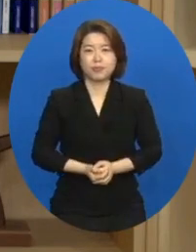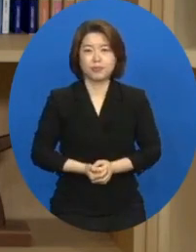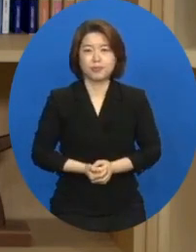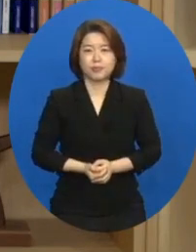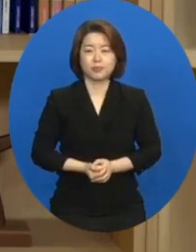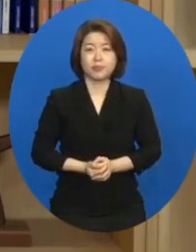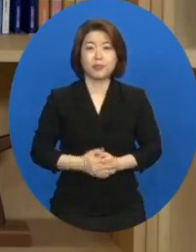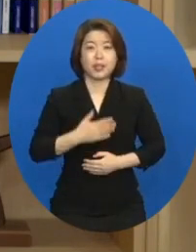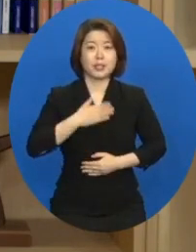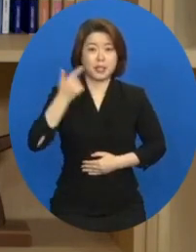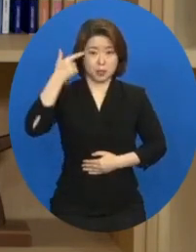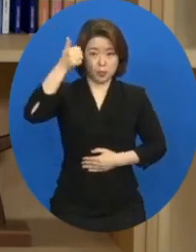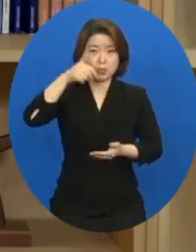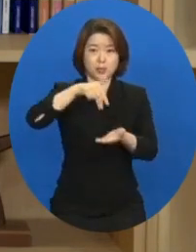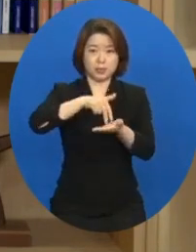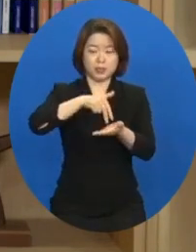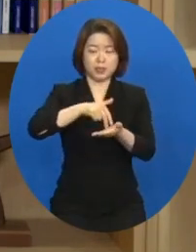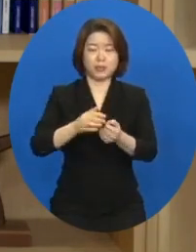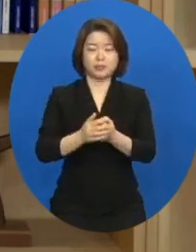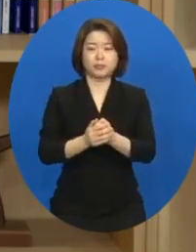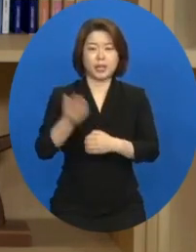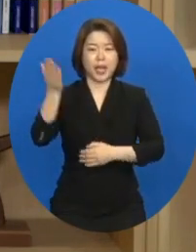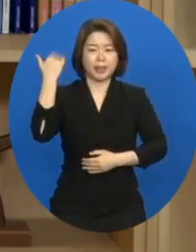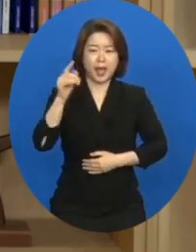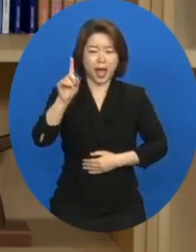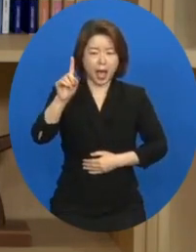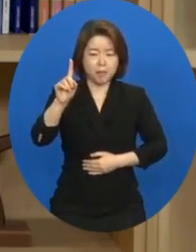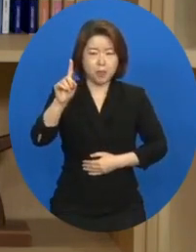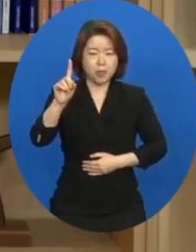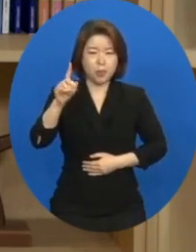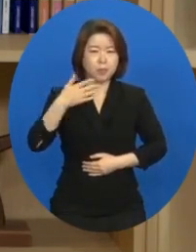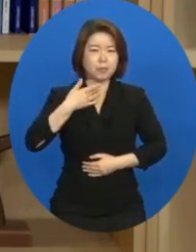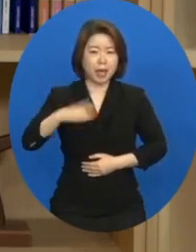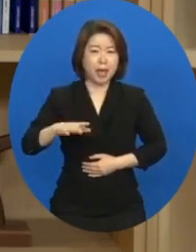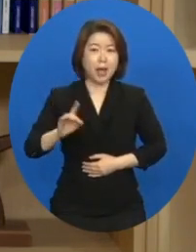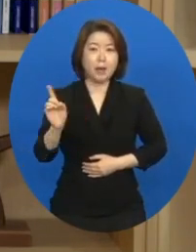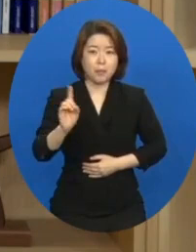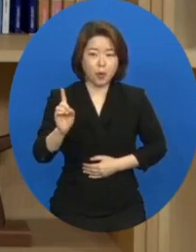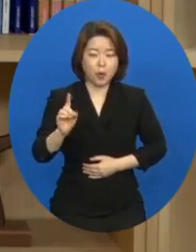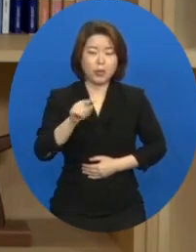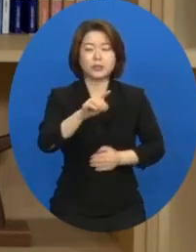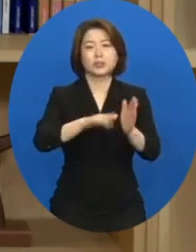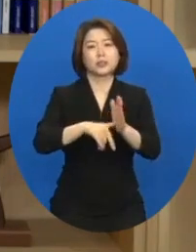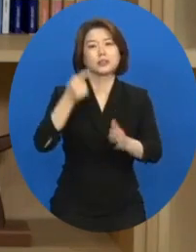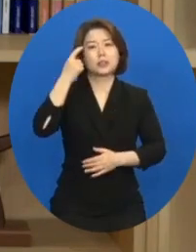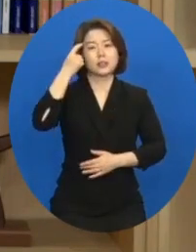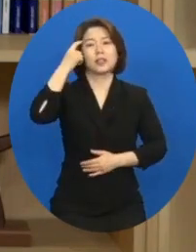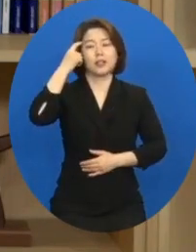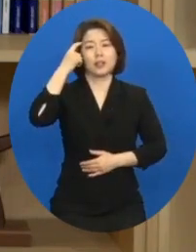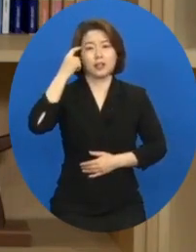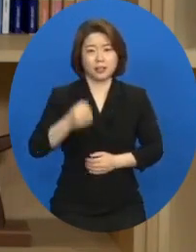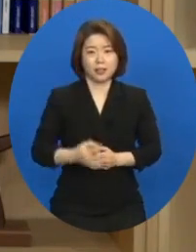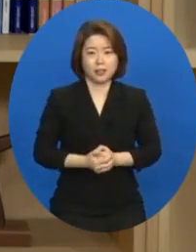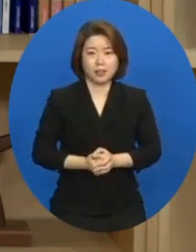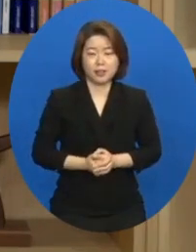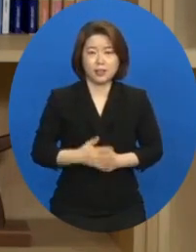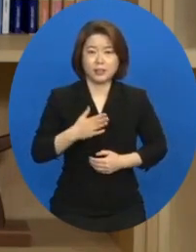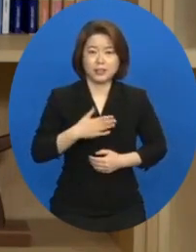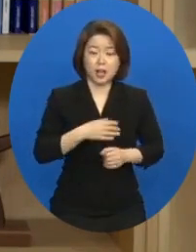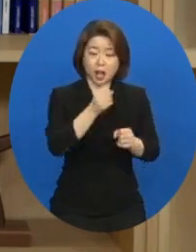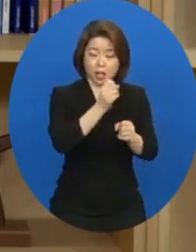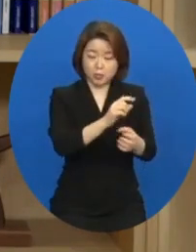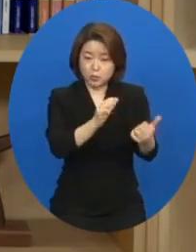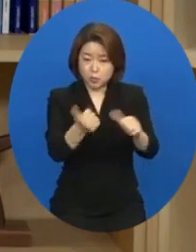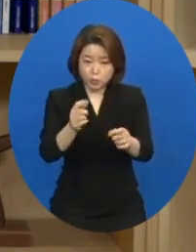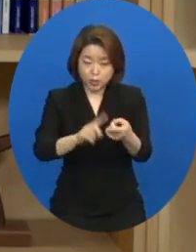제가 목사 로써 그 동안 한 번도 해보지 않았던 것이 무엇인지를 그때 깨달았습니다 제가 이미 죽었다는